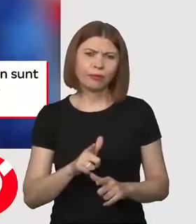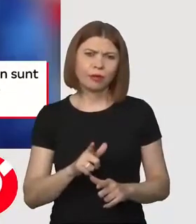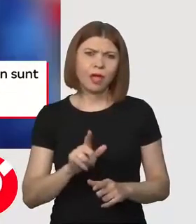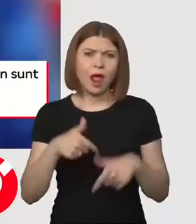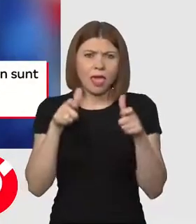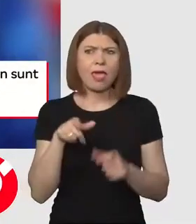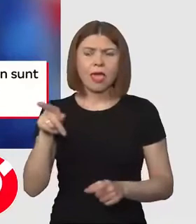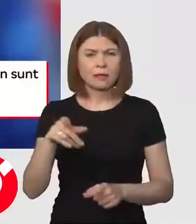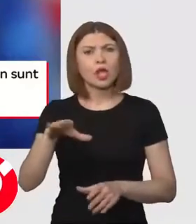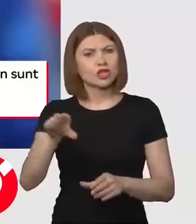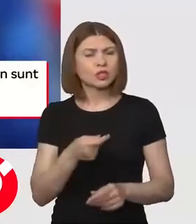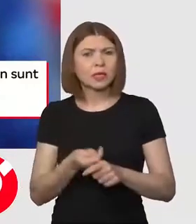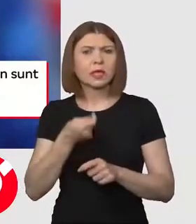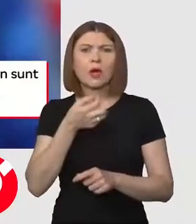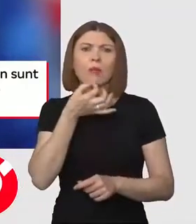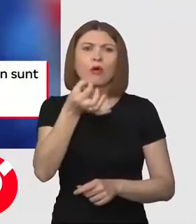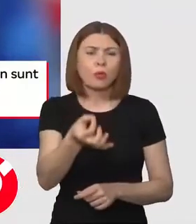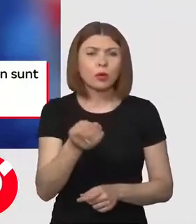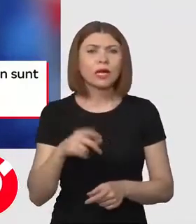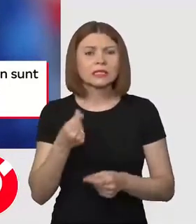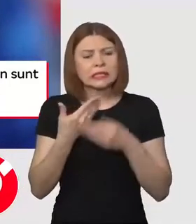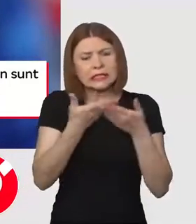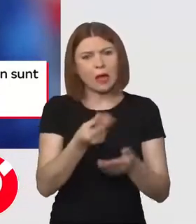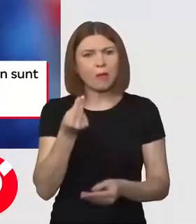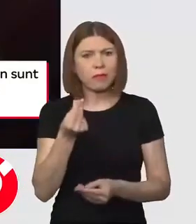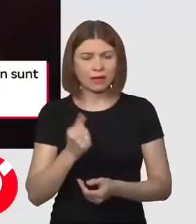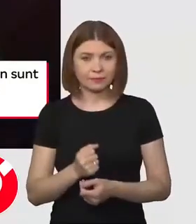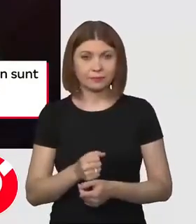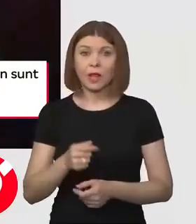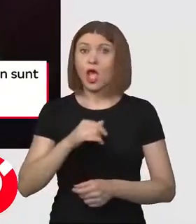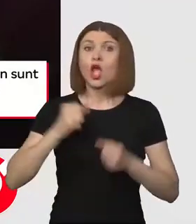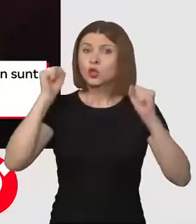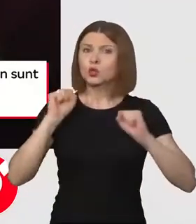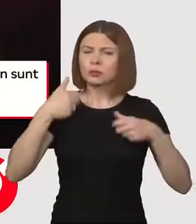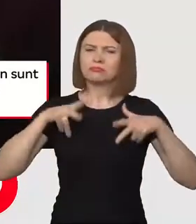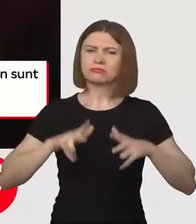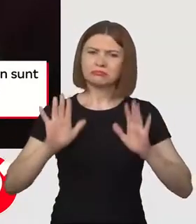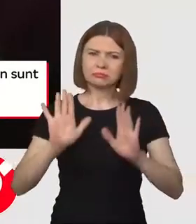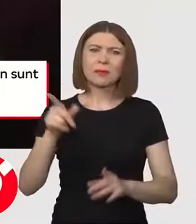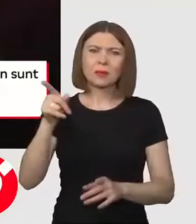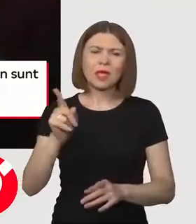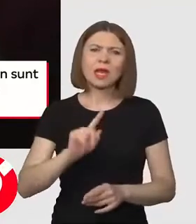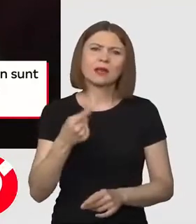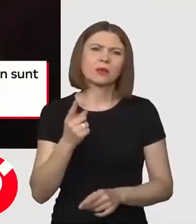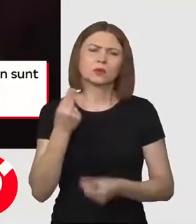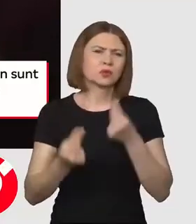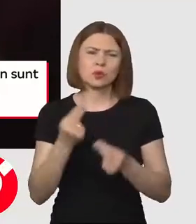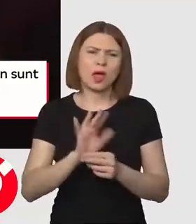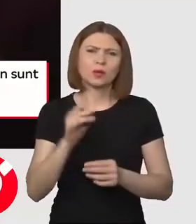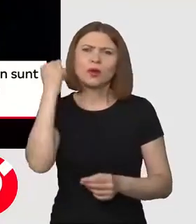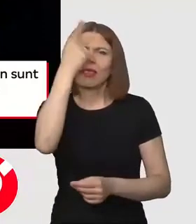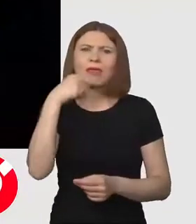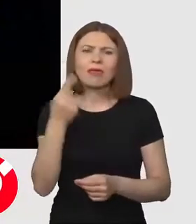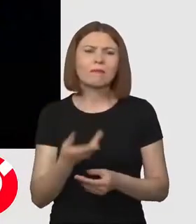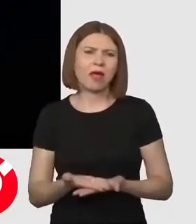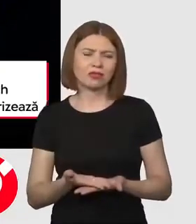un fan înrăit al echipei și a acceptat propunerea de a deveni sponsor al tricourilor acestora. Fanii pot să stea liniștiți pentru că rolul său este unul strict de imagine. El